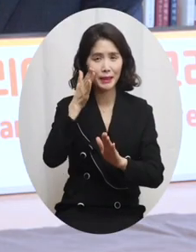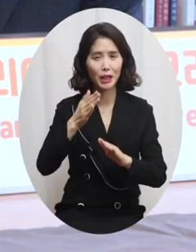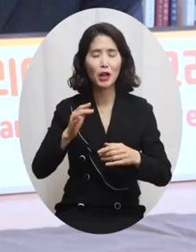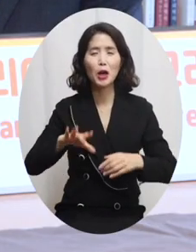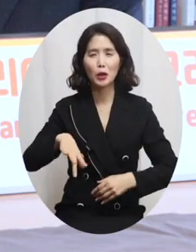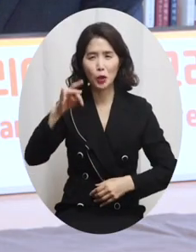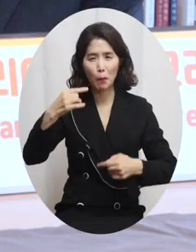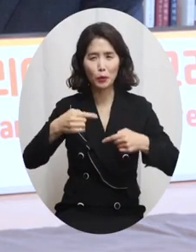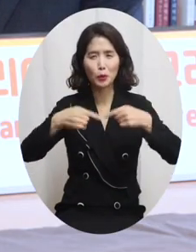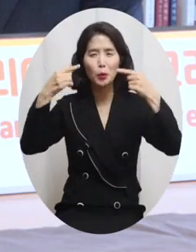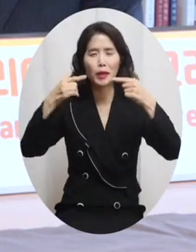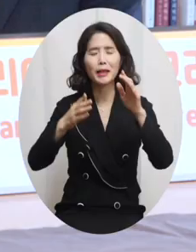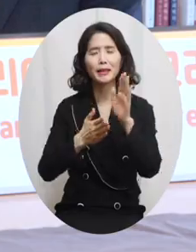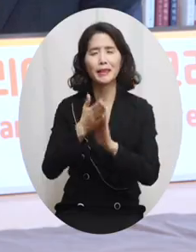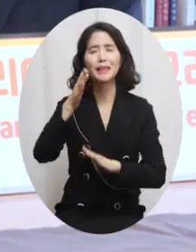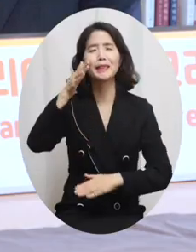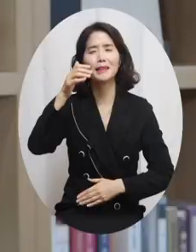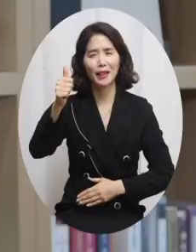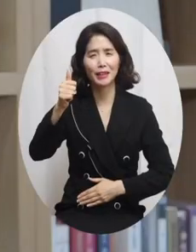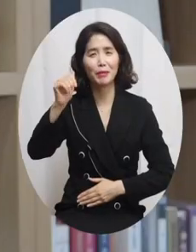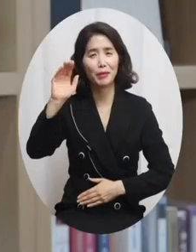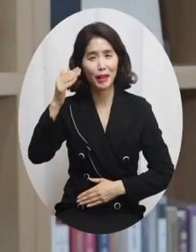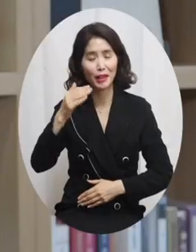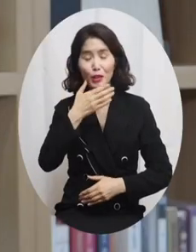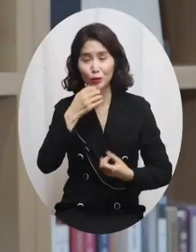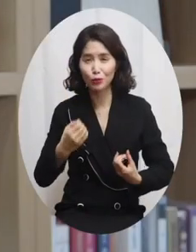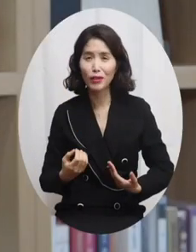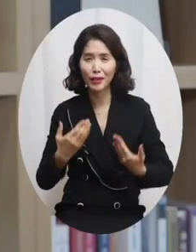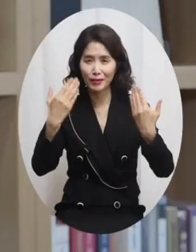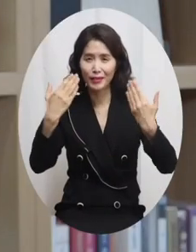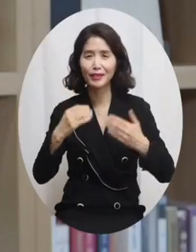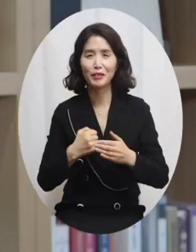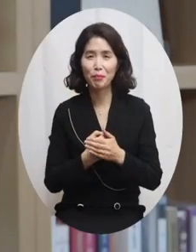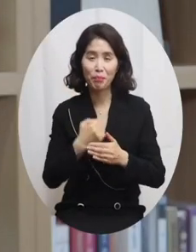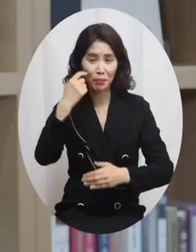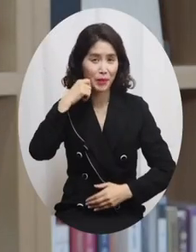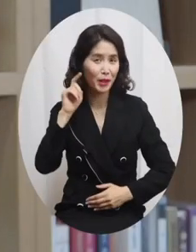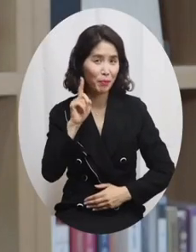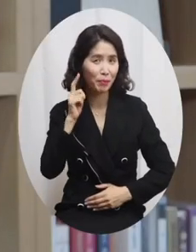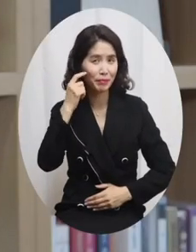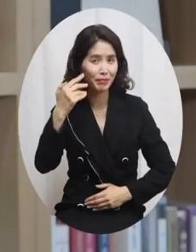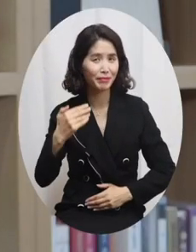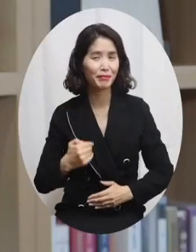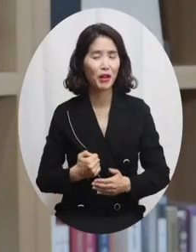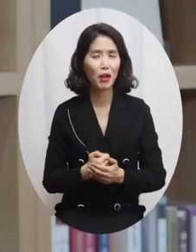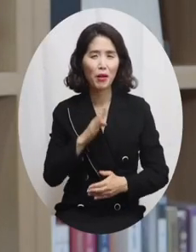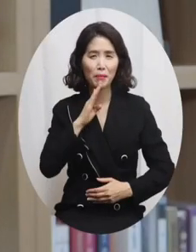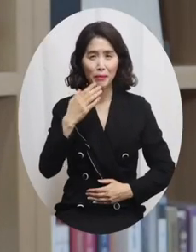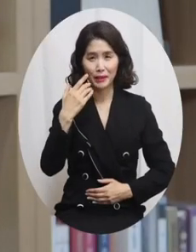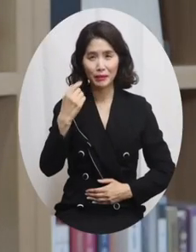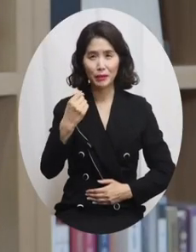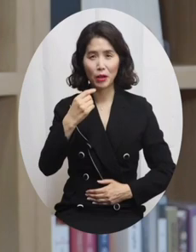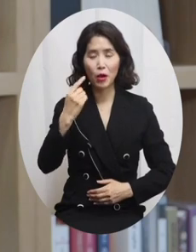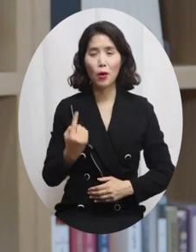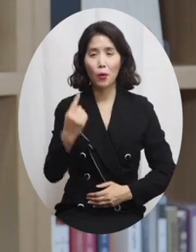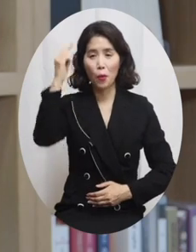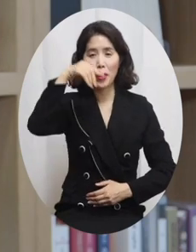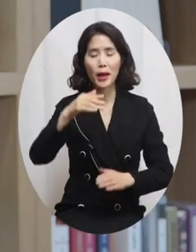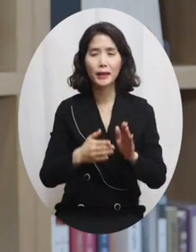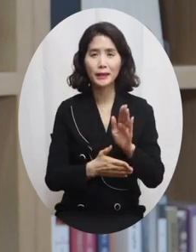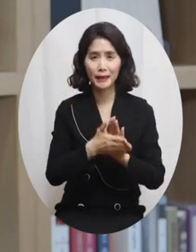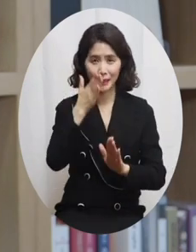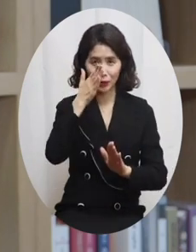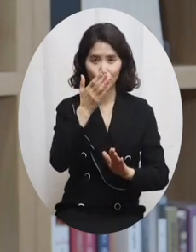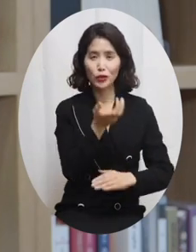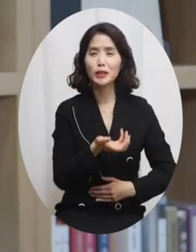초대 특례시장님이 되시는데 축하드리는 것 같습니다. 어떻습니까? 예, 맞습니다. 그 고양시가